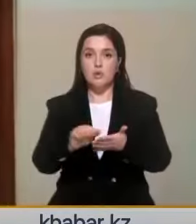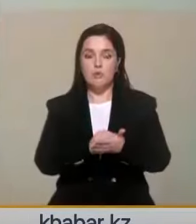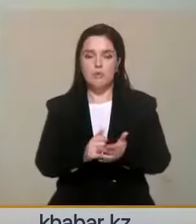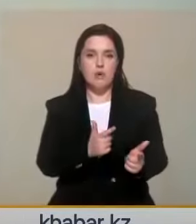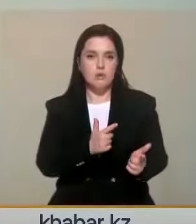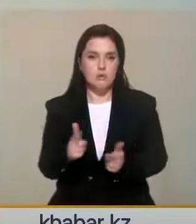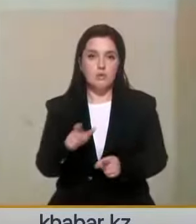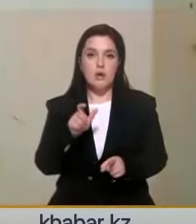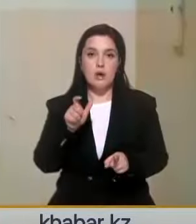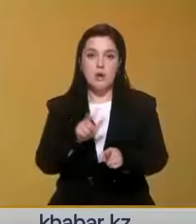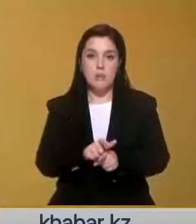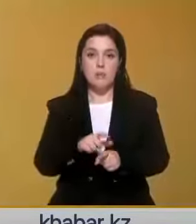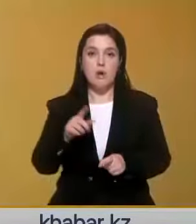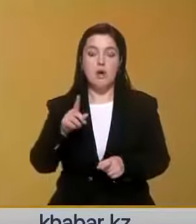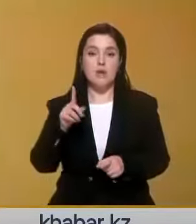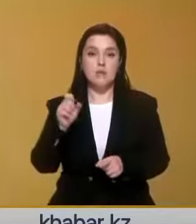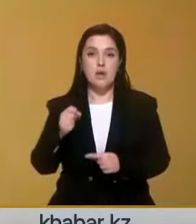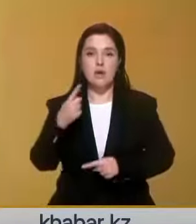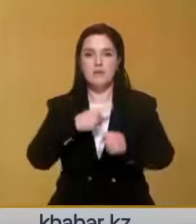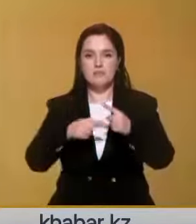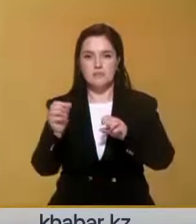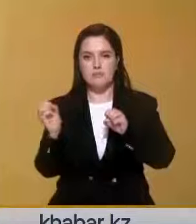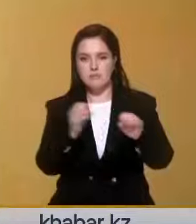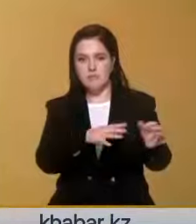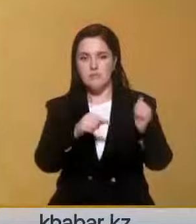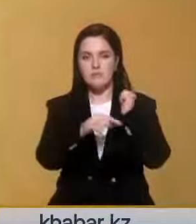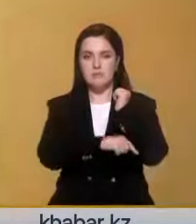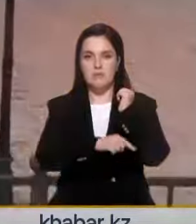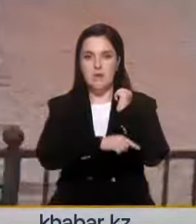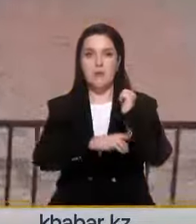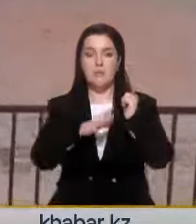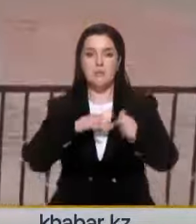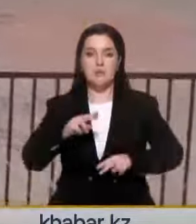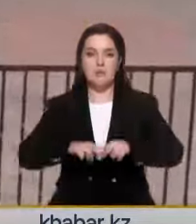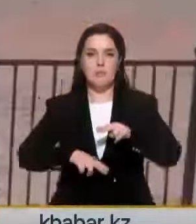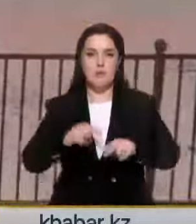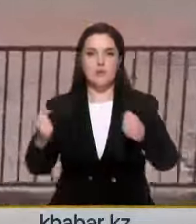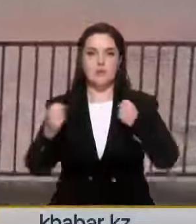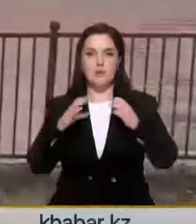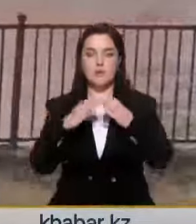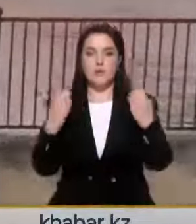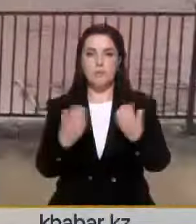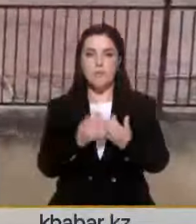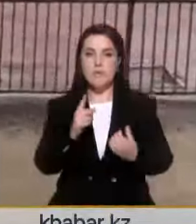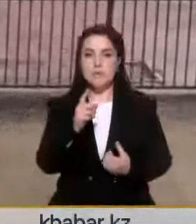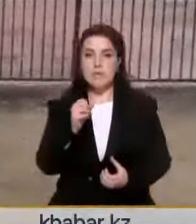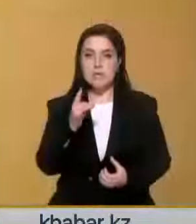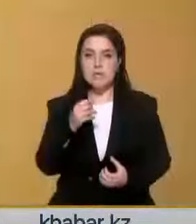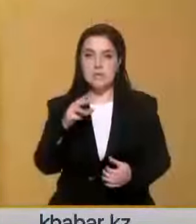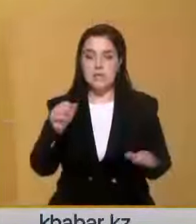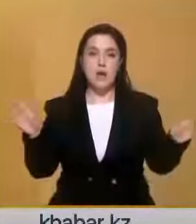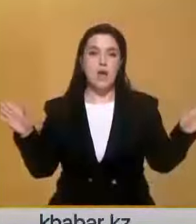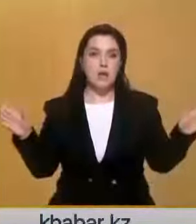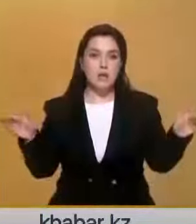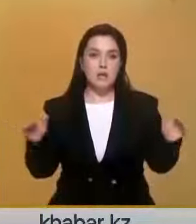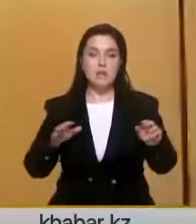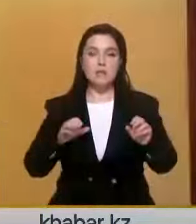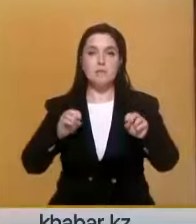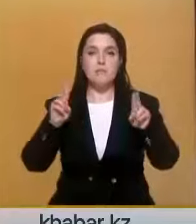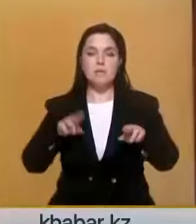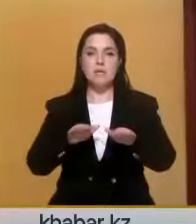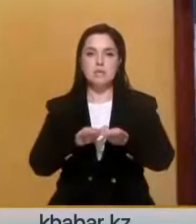уже готова ранее сообщала Что за счёт возвращенных активов также построят спорткомплексы в зеренде и аркалыке специальный детский сад для